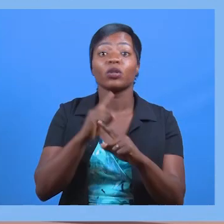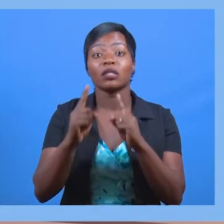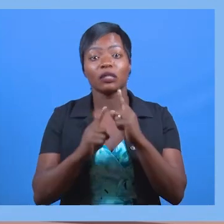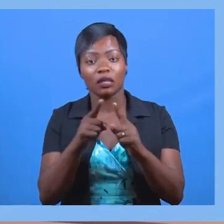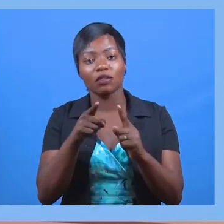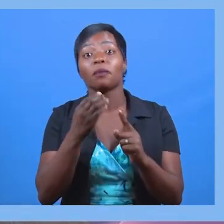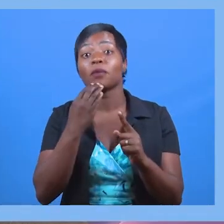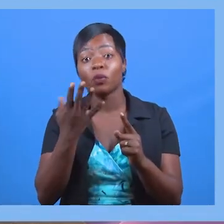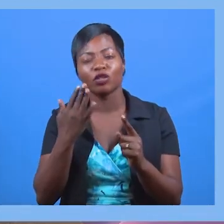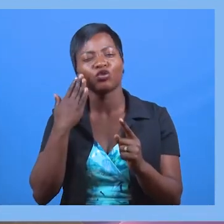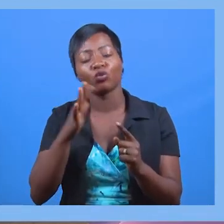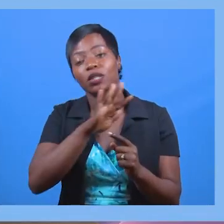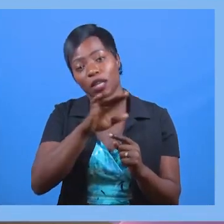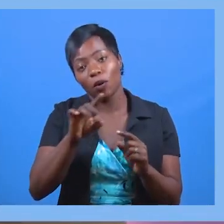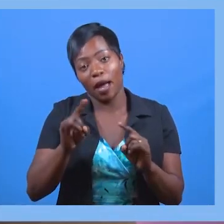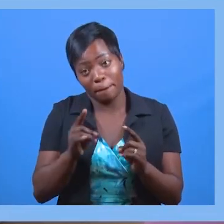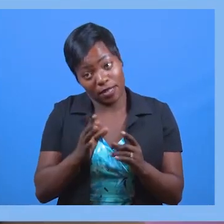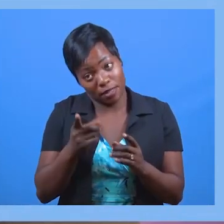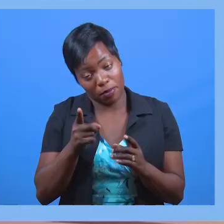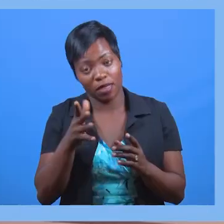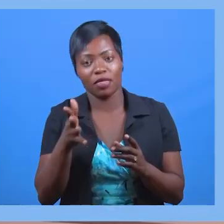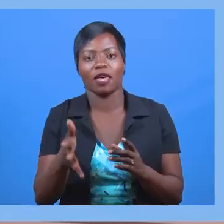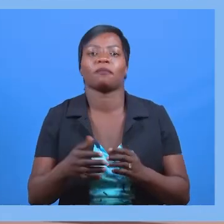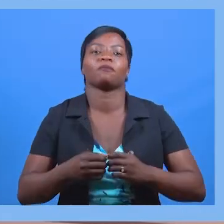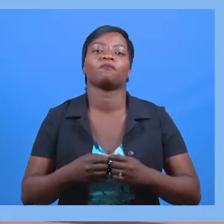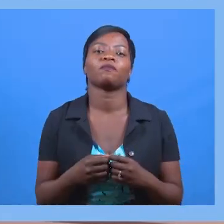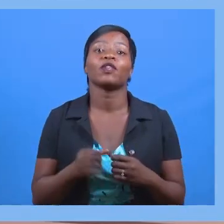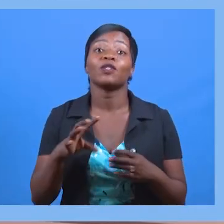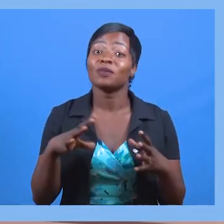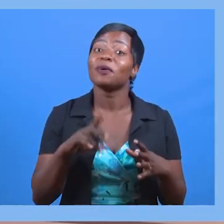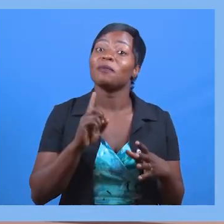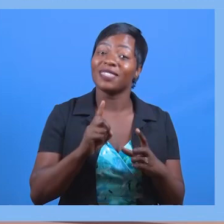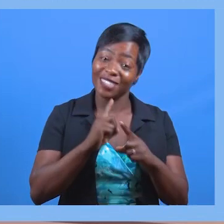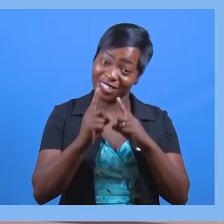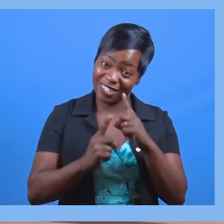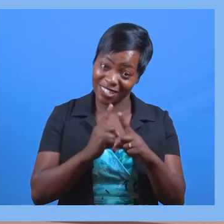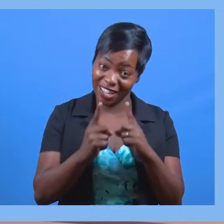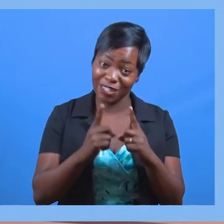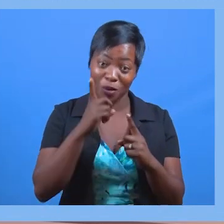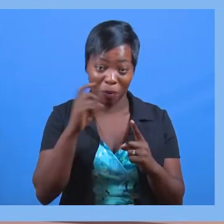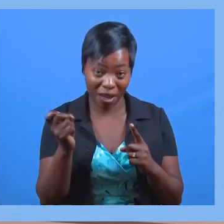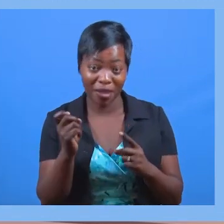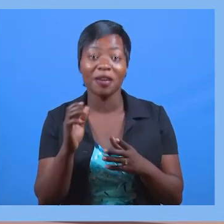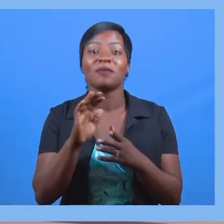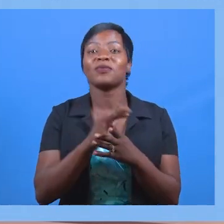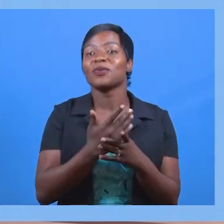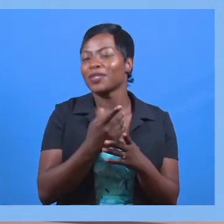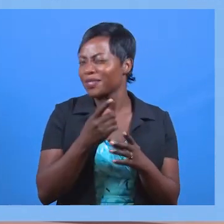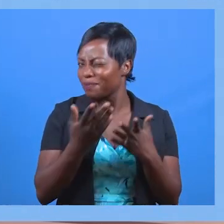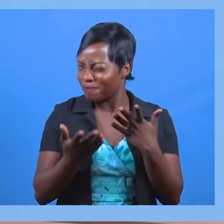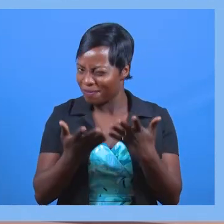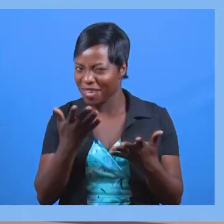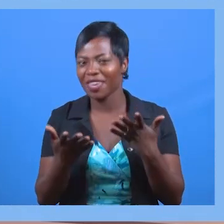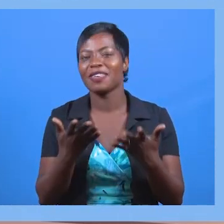kuti kune zviri kuitika. Ndizvozvo mashoko makukutu mukaona taakudzikurukura pano vadiwa vatariri, pane kwazvinotaurwa nevadiki kuti